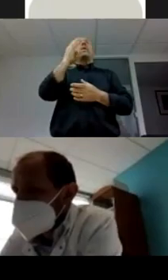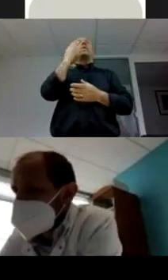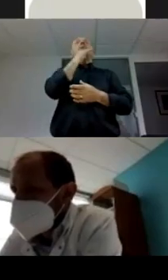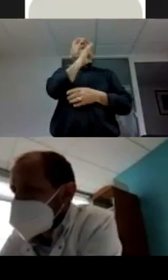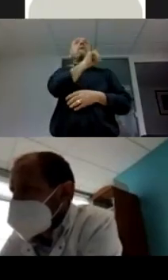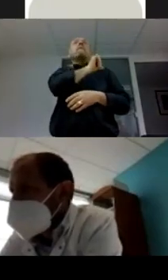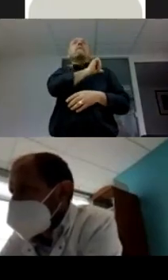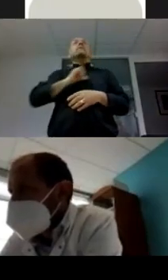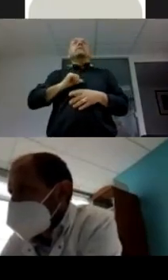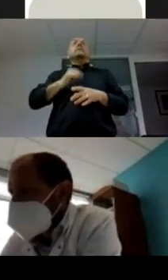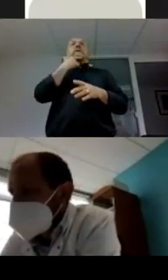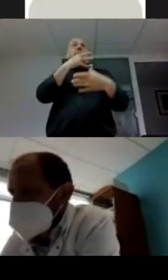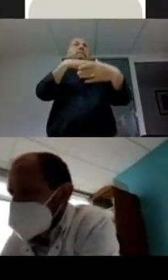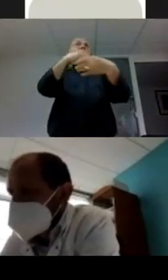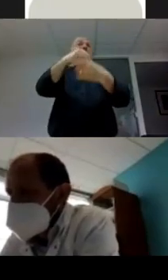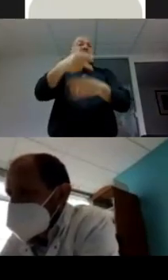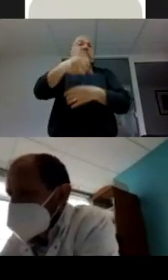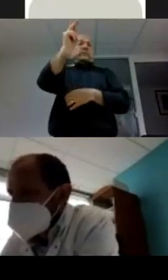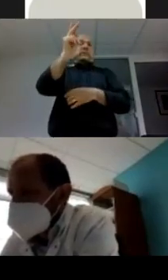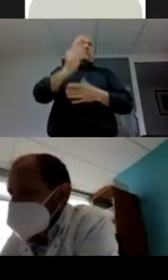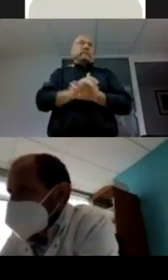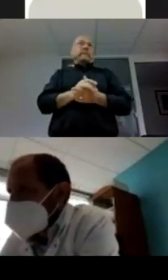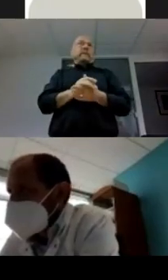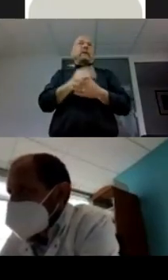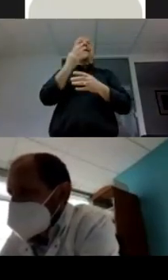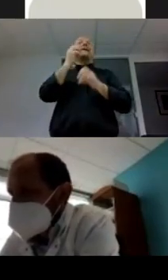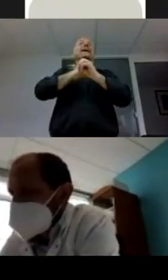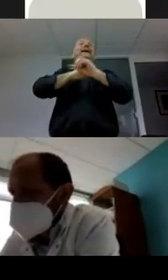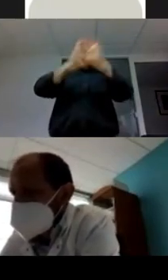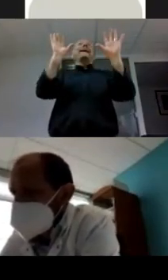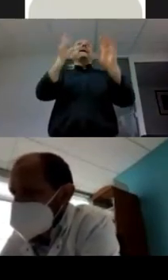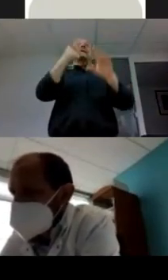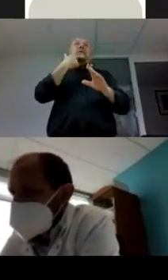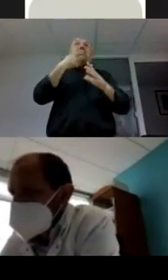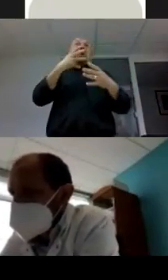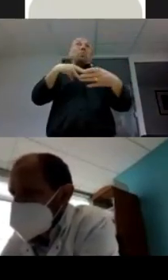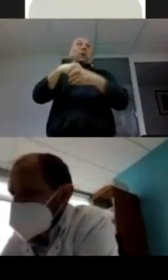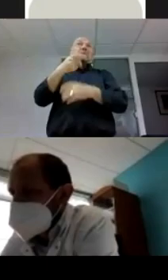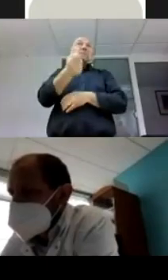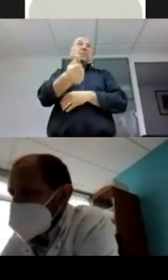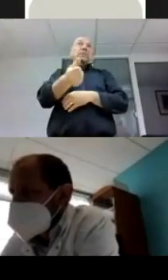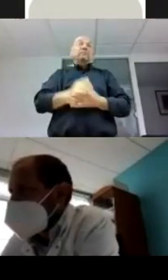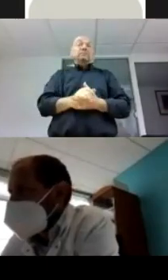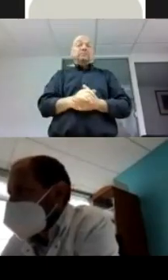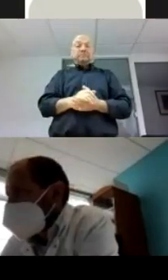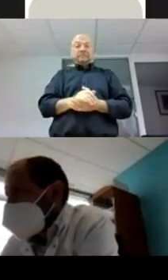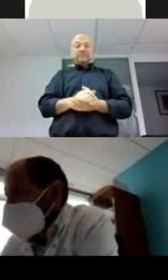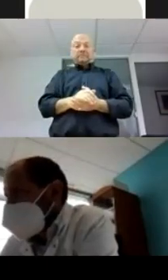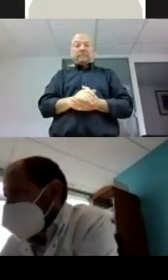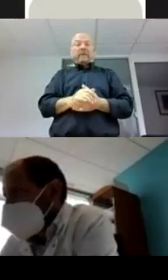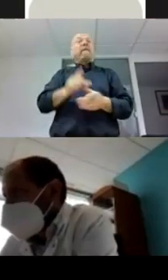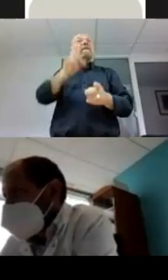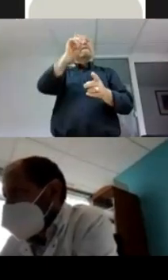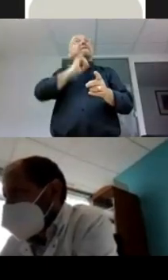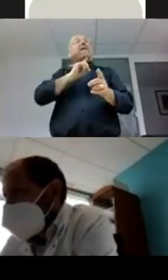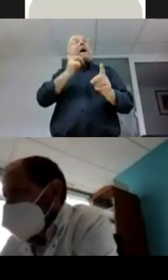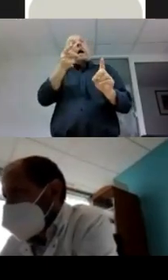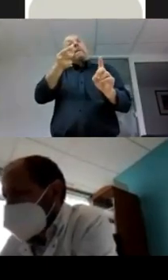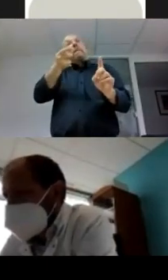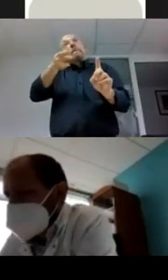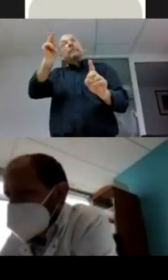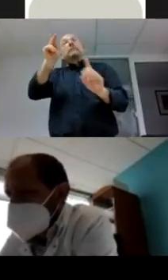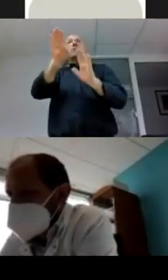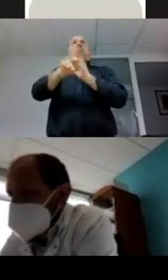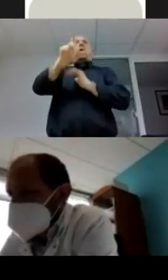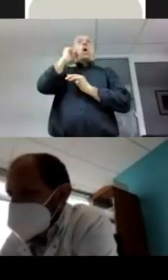Donc, plus la couleur est foncée, plus il y a de personnes qui participent. On peut voir